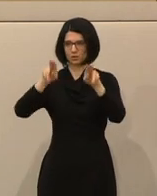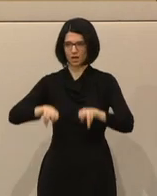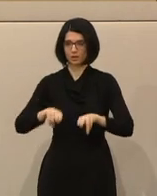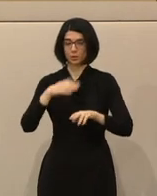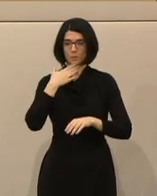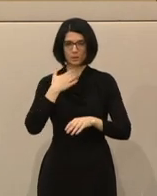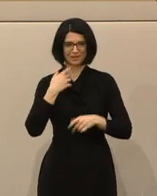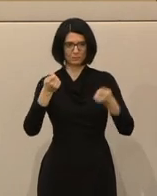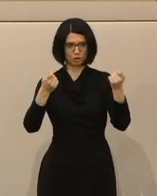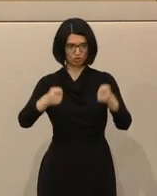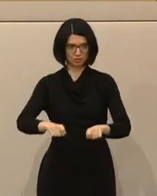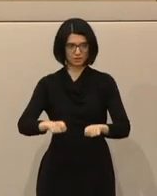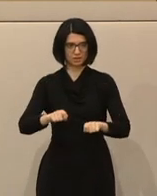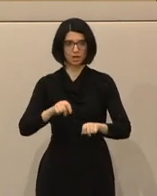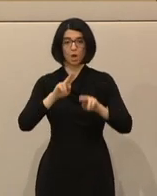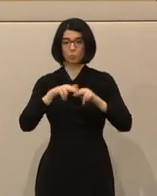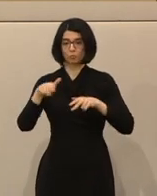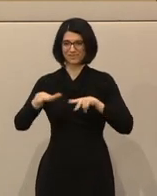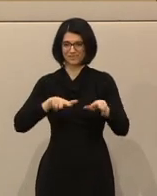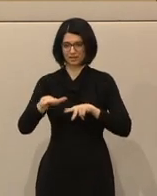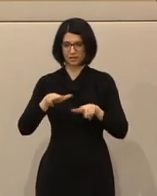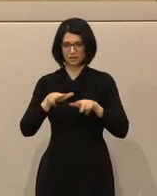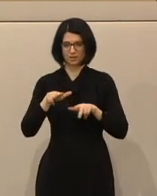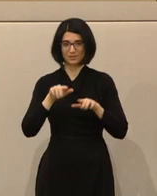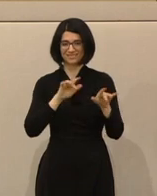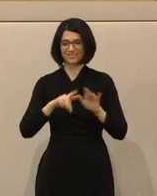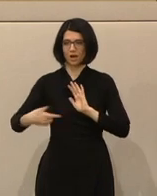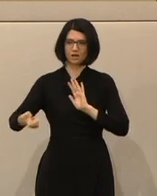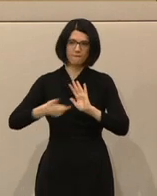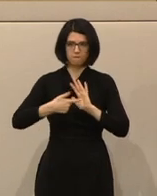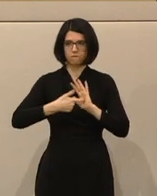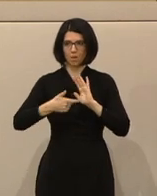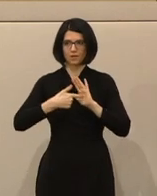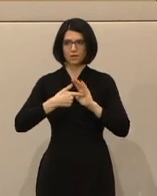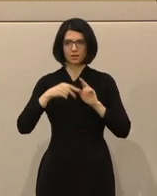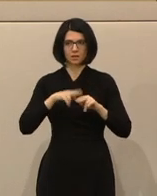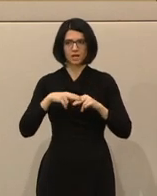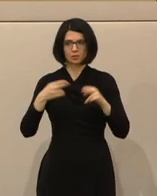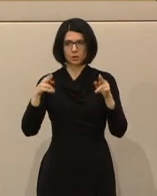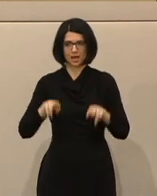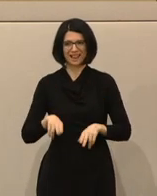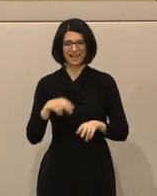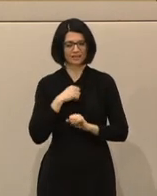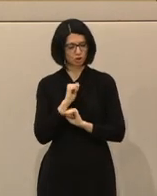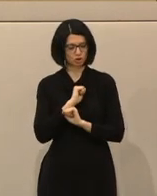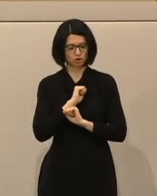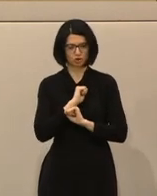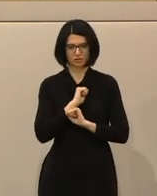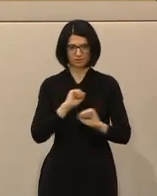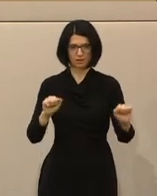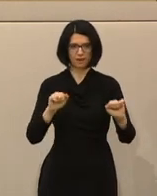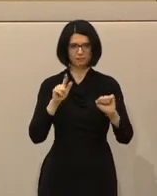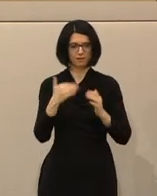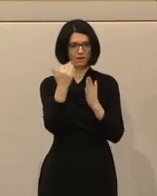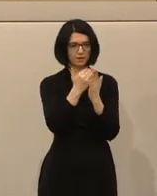wolle beschließen, die Bundesregierung wird aufgefordert, dem Nationalrat schnellstmöglich